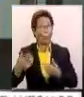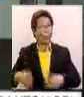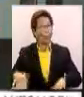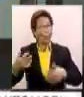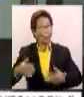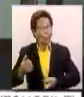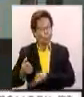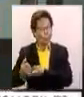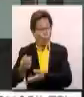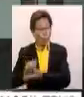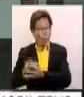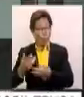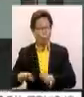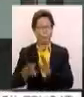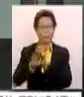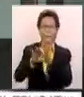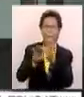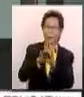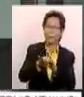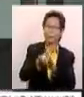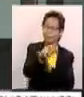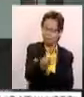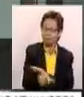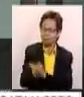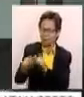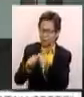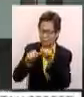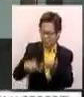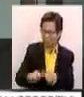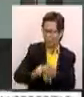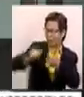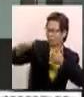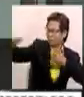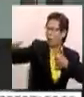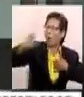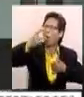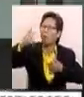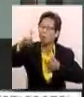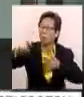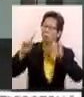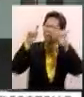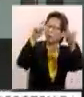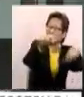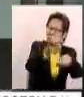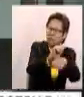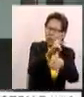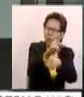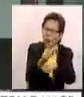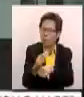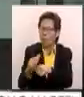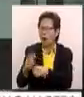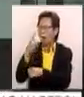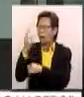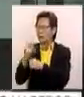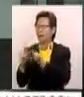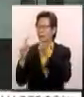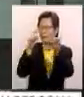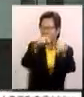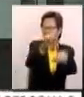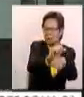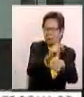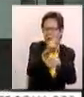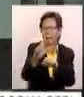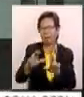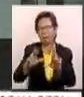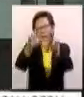ketara. Contohnya, jika pengguna itu tinggal di kawasan Kajang dan perlu bekerja di ibu negara ataupun di pusat bandar, di KLCC